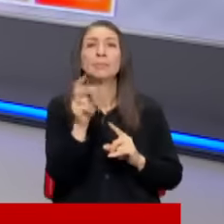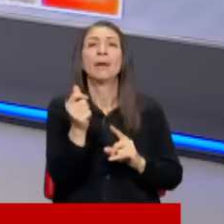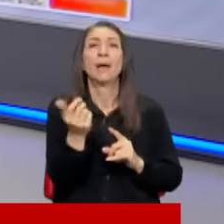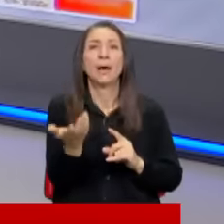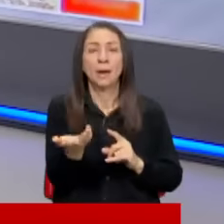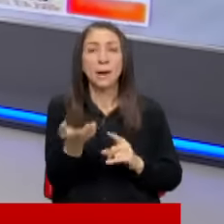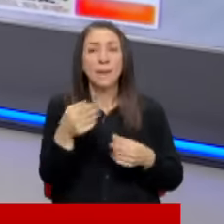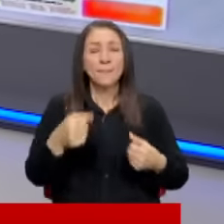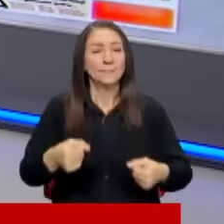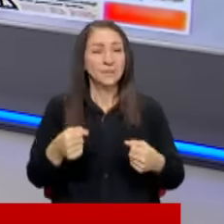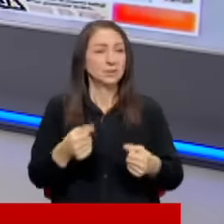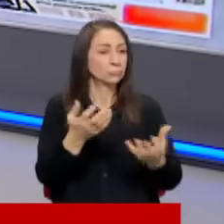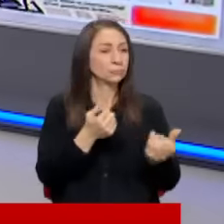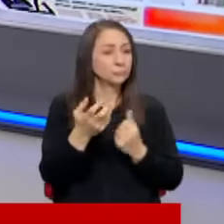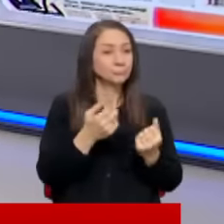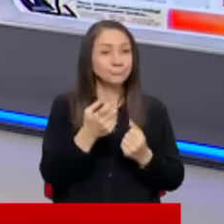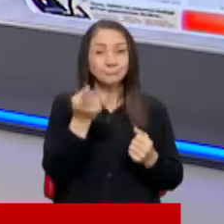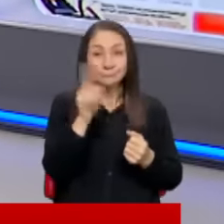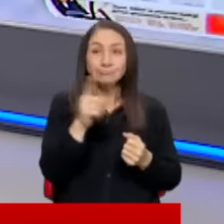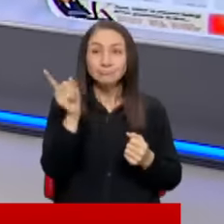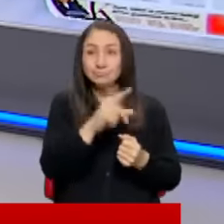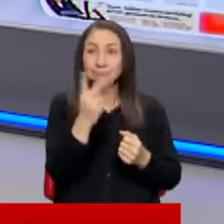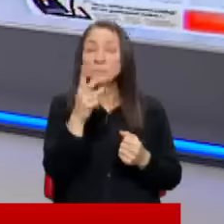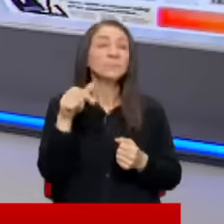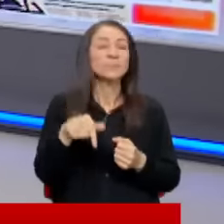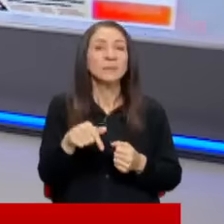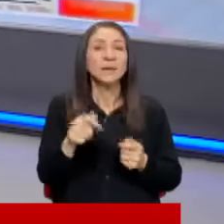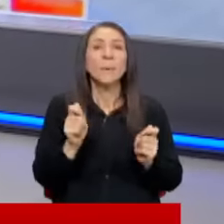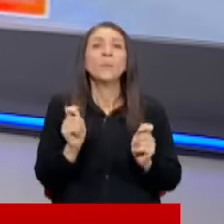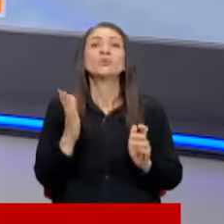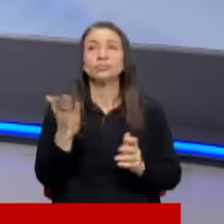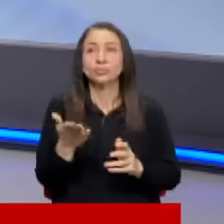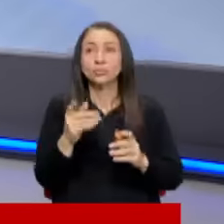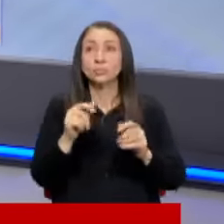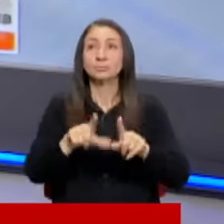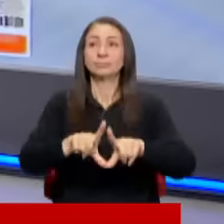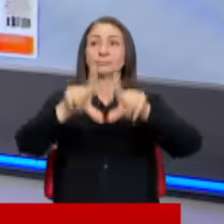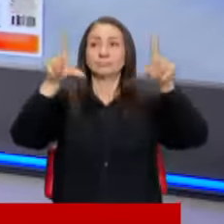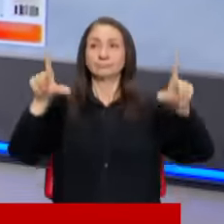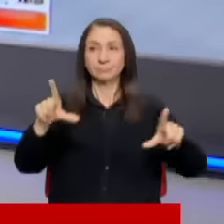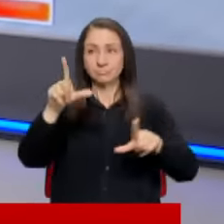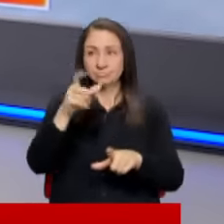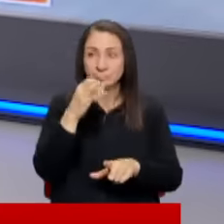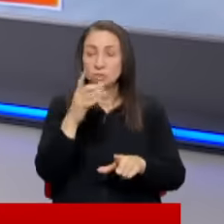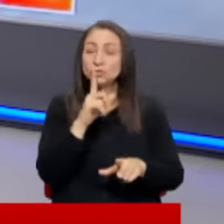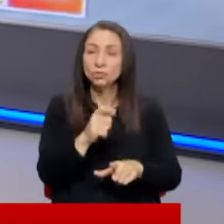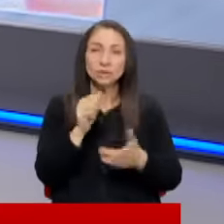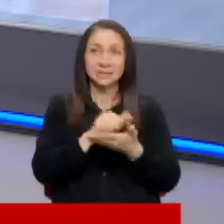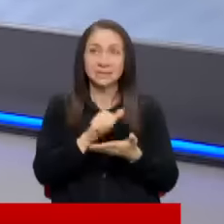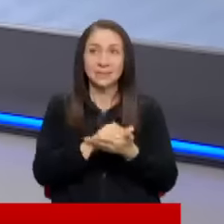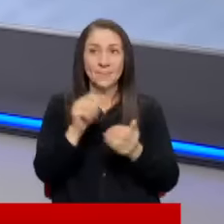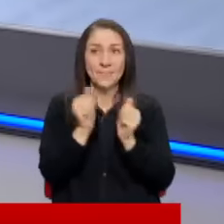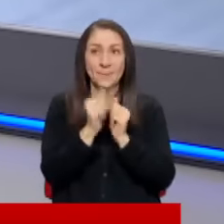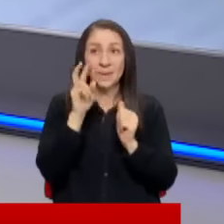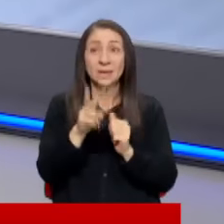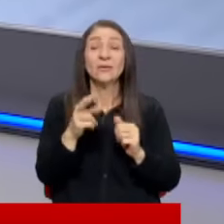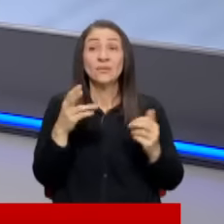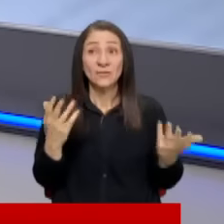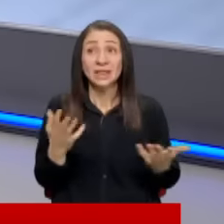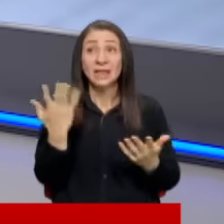alamıyorsunuz. Pazar yapıyordunuz, belki iki pazar yapıyordunuz, şimdi yapamıyorsunuz. Büyütelim mi bunu? Sözcü gazetesine bir birlikte bakalım.